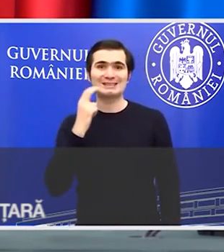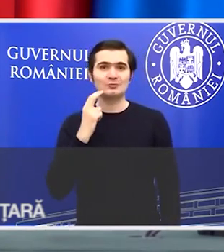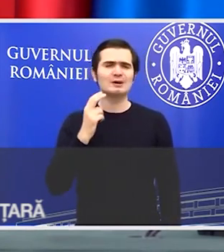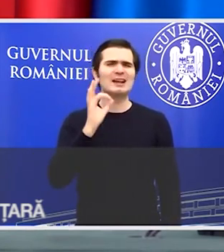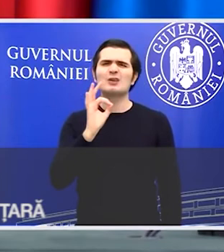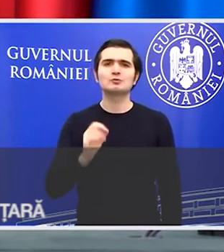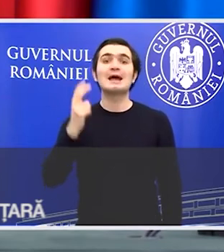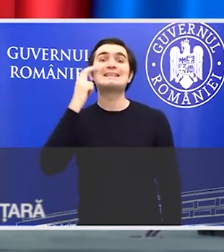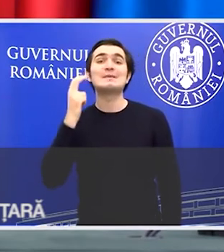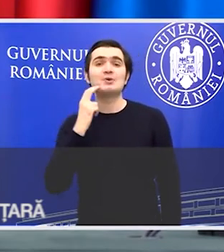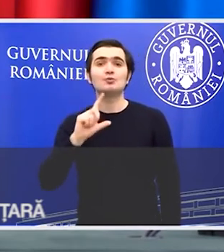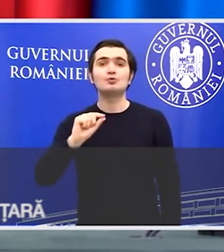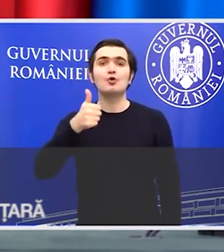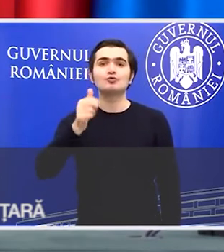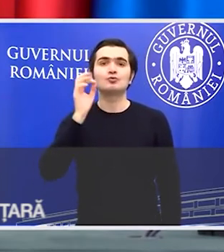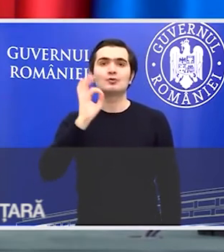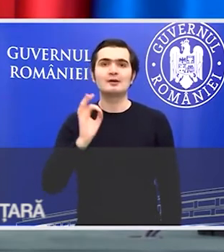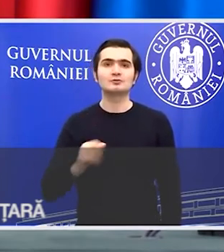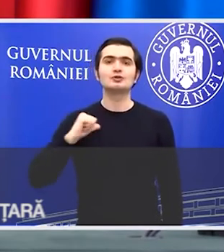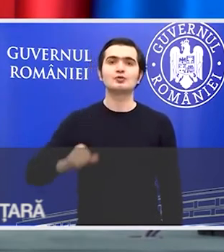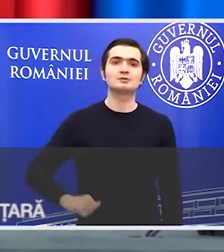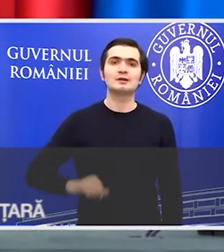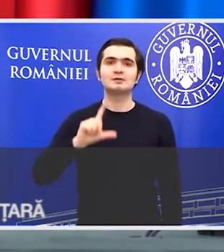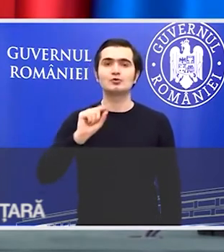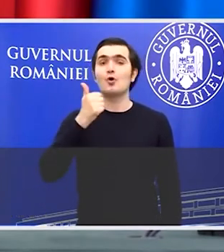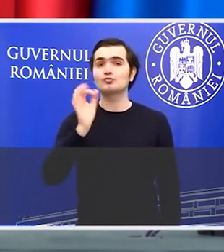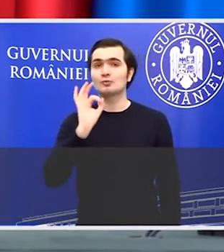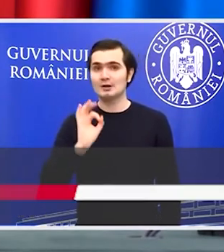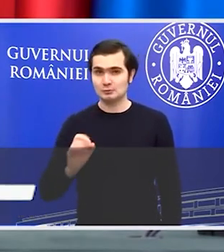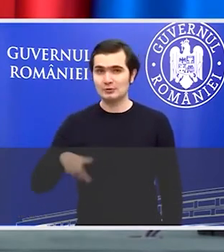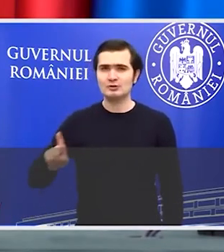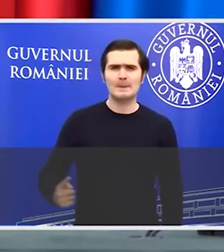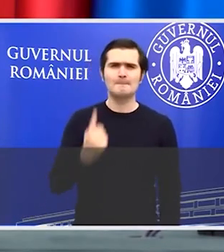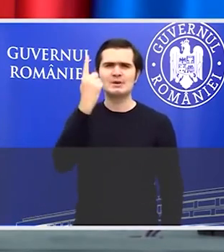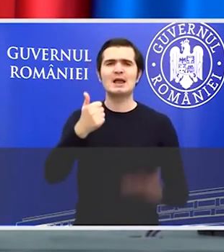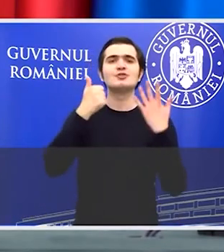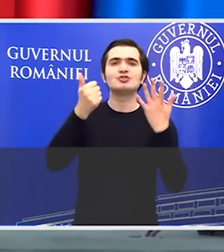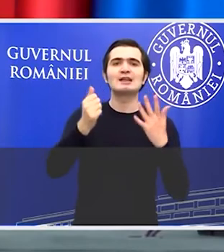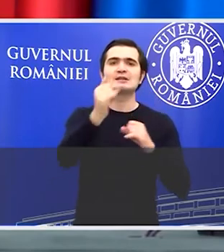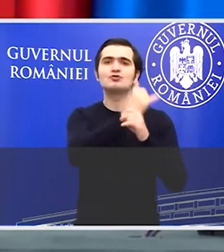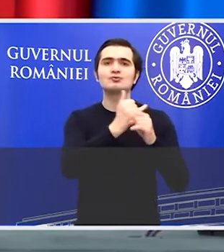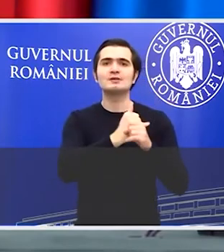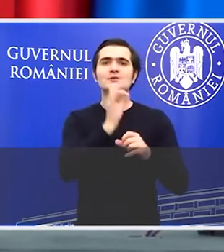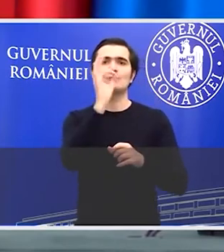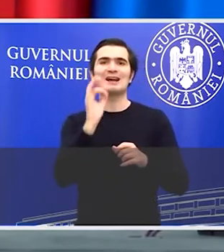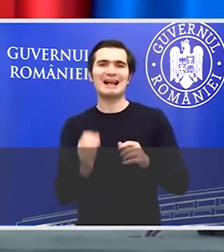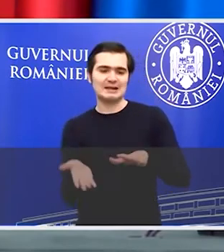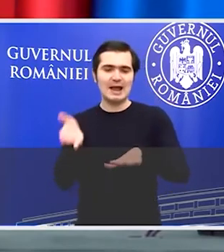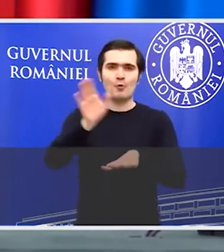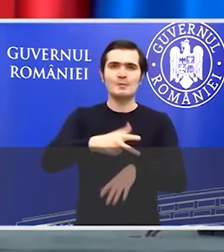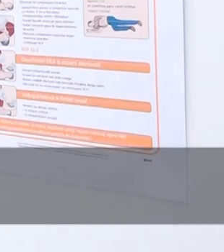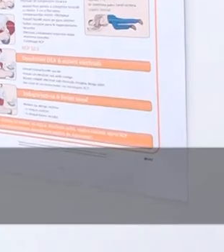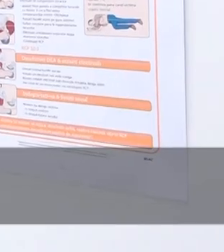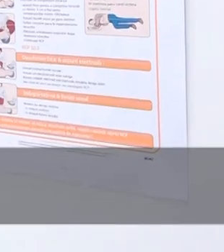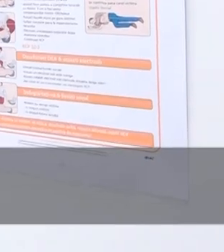Sibiu 21%, Constanța 21%. Sunt primele 6 județe cu rată de acoperire vaccinală peste